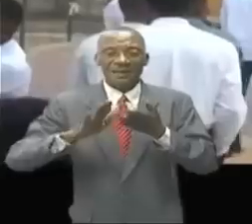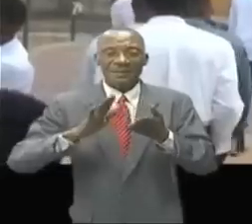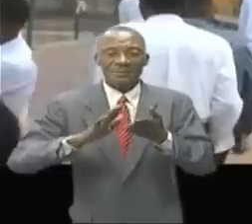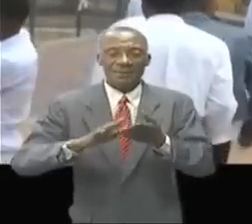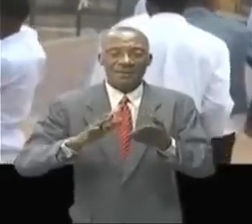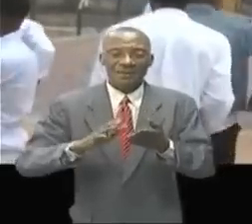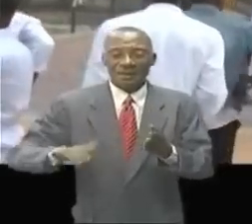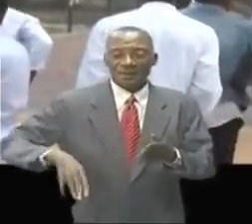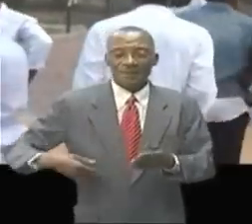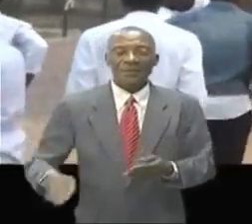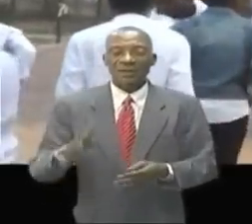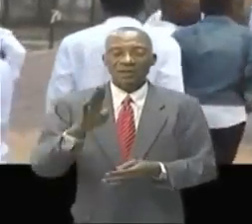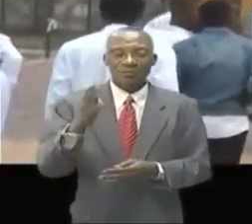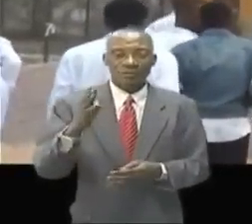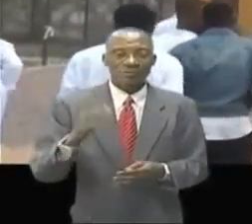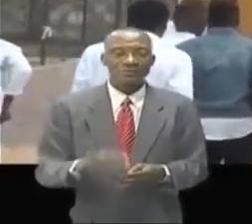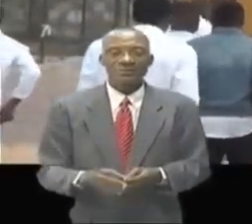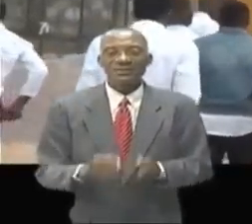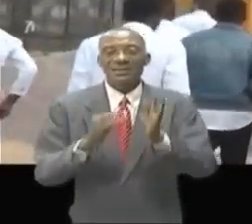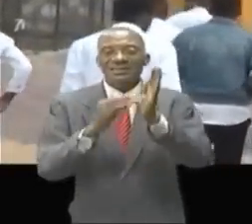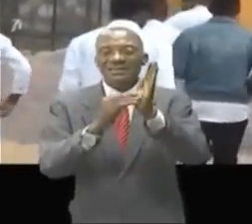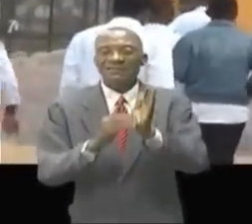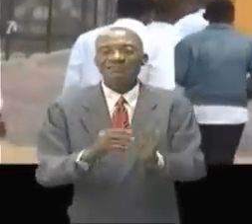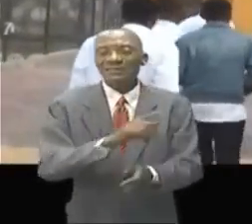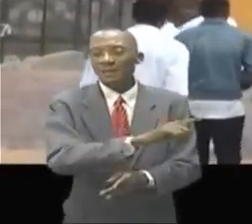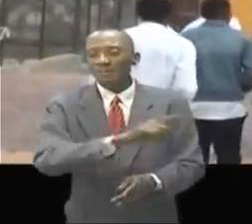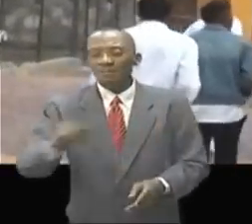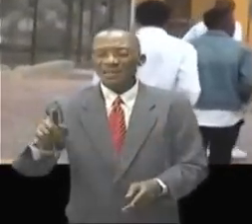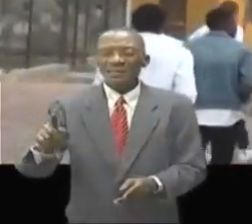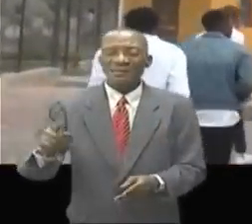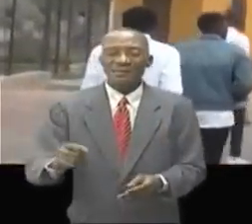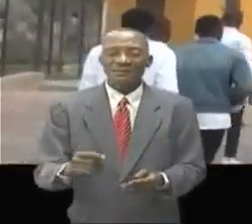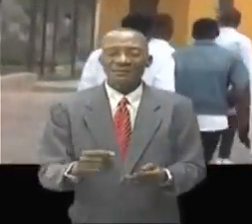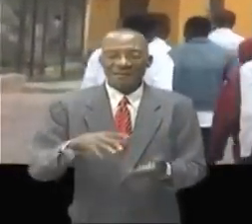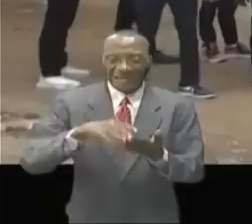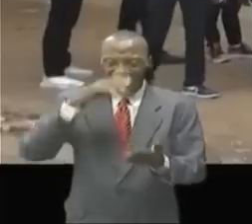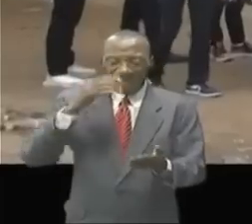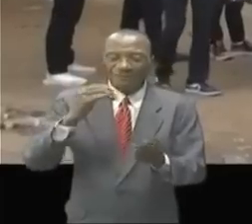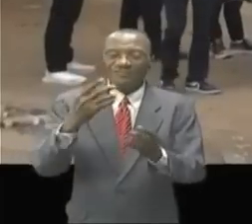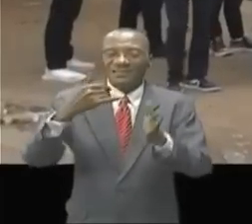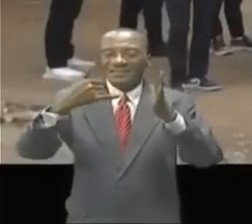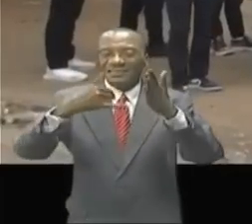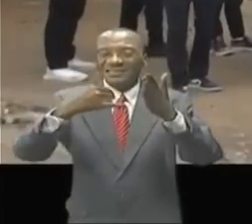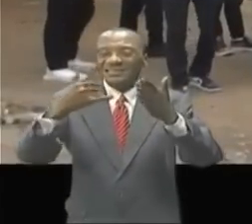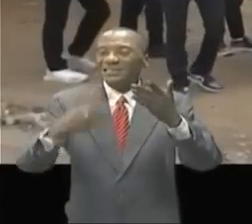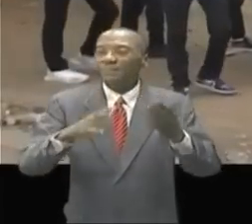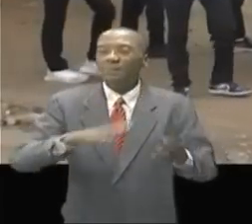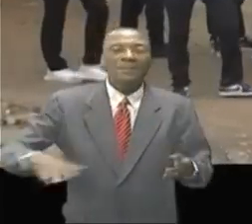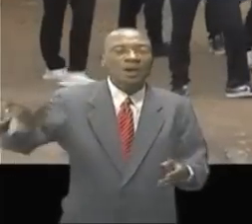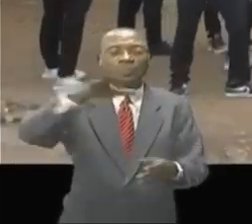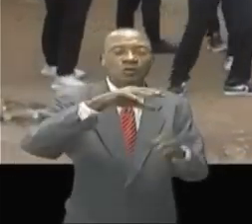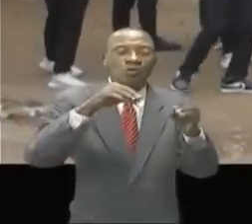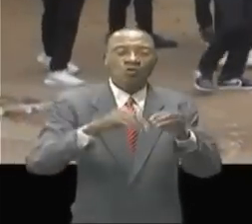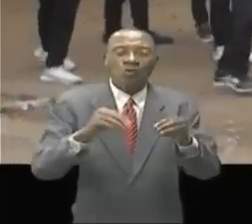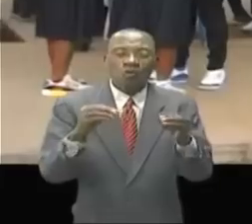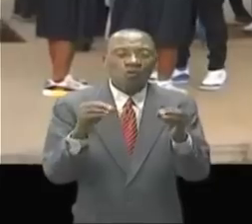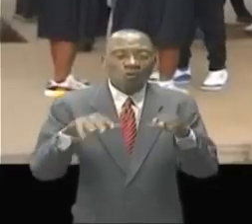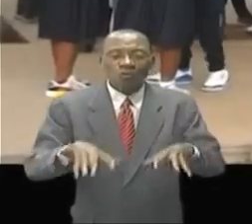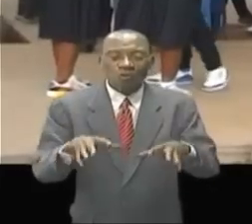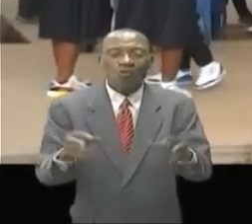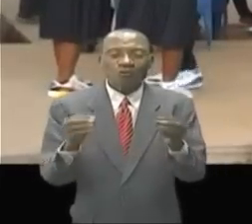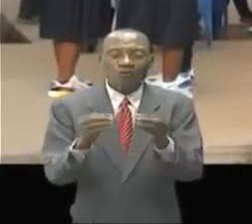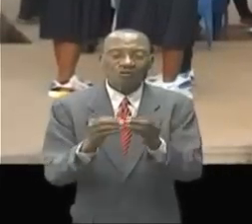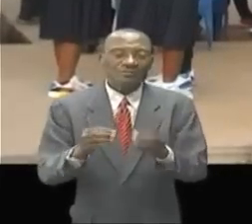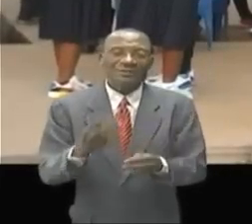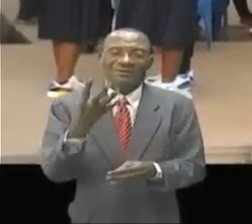épreuves. Ils sont plus de 900 000 finalistes des humanités sur toute l'étendue du pays, dont 59% de garçons et